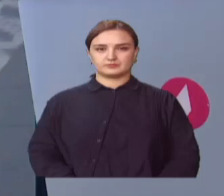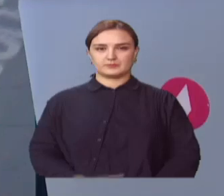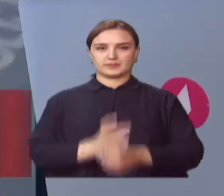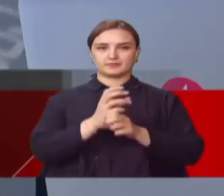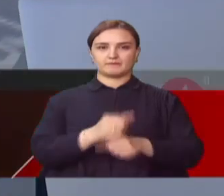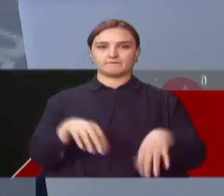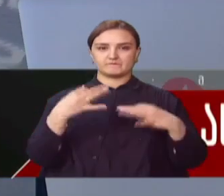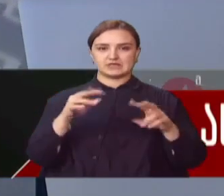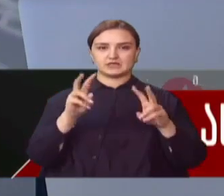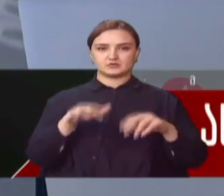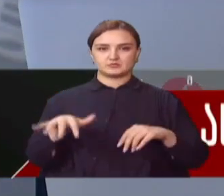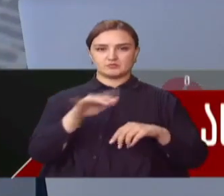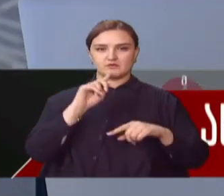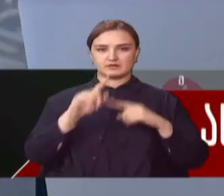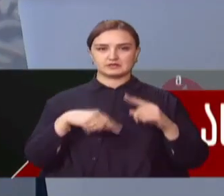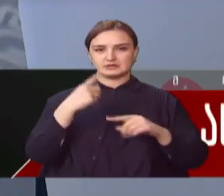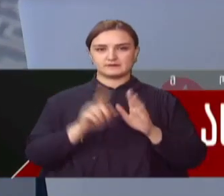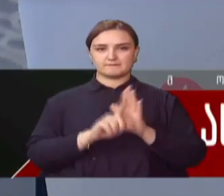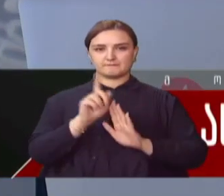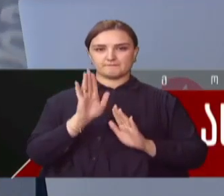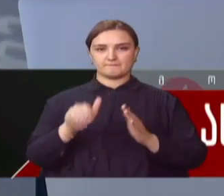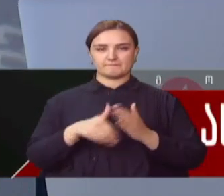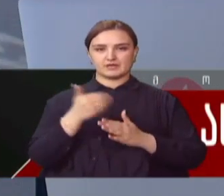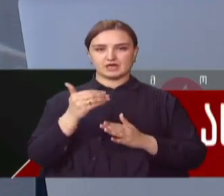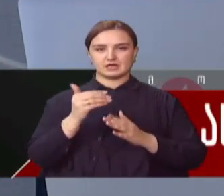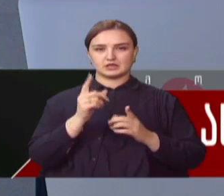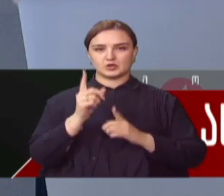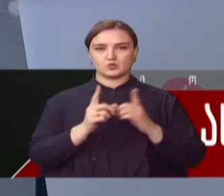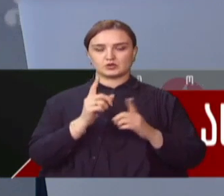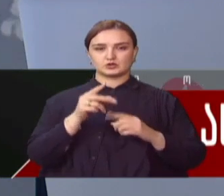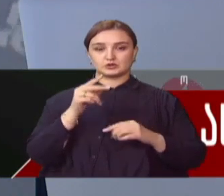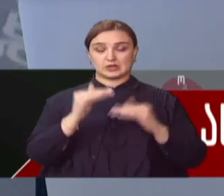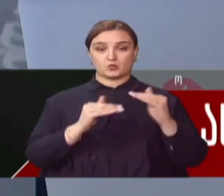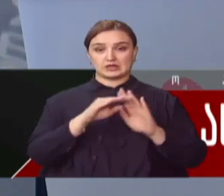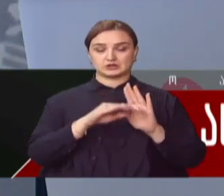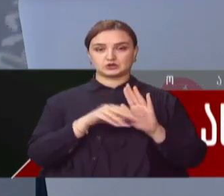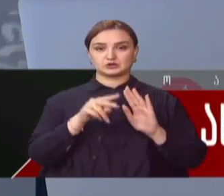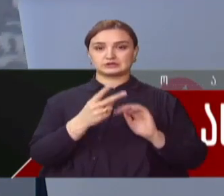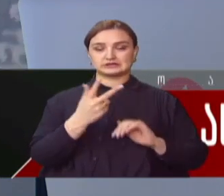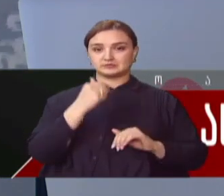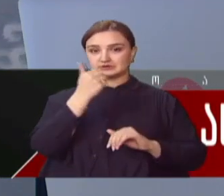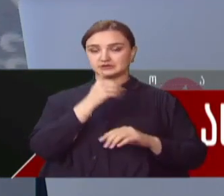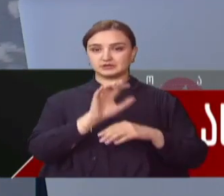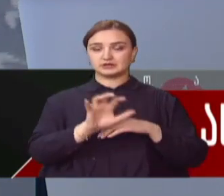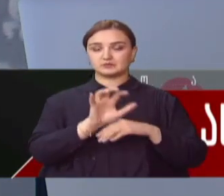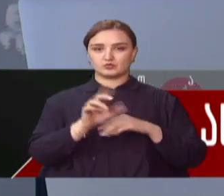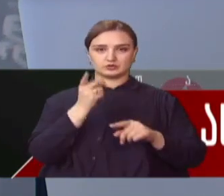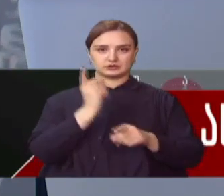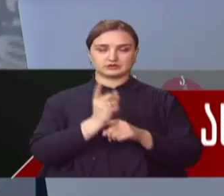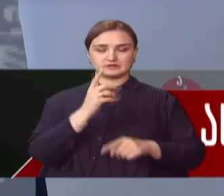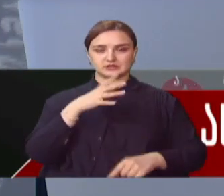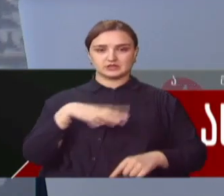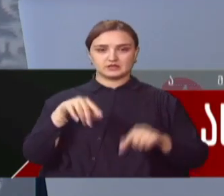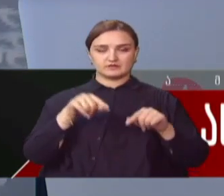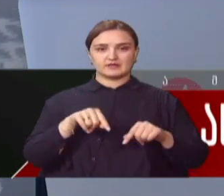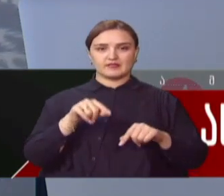შეზღუდვების სატრანსპორტო სფეროში მომავალი წლიდან ამოქმედება ახალი რეგულაცია, რაც 2013 წლამდე გამოშვებული ავტომობილების იმპორტს კრძალავს. საქართველოს